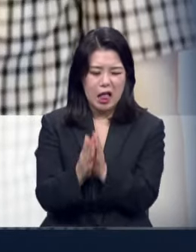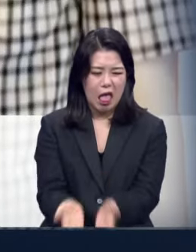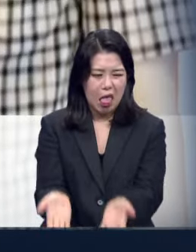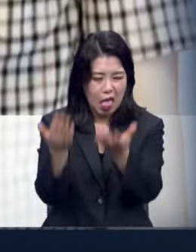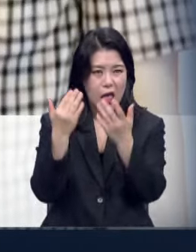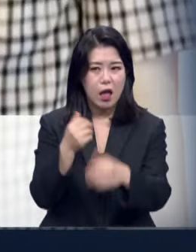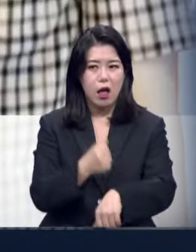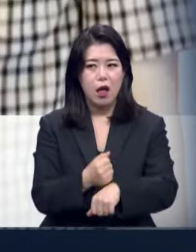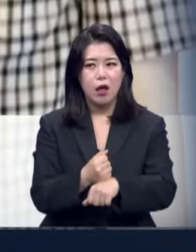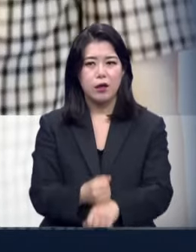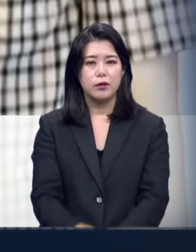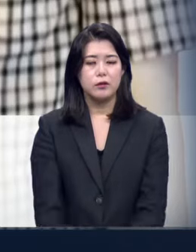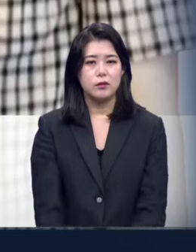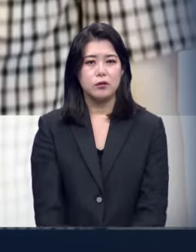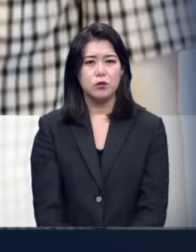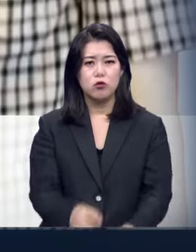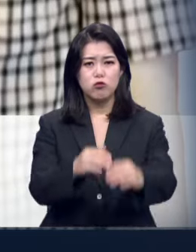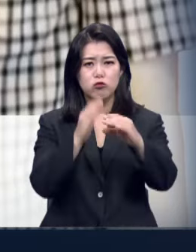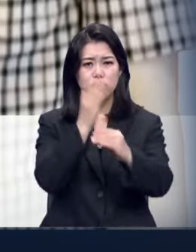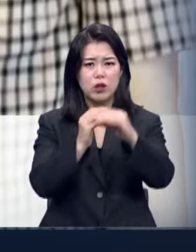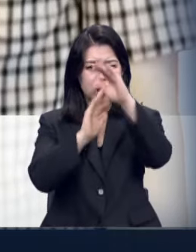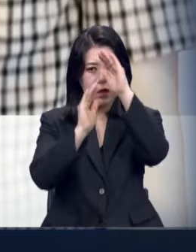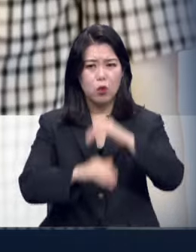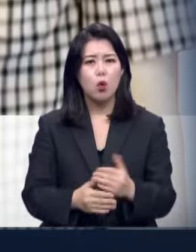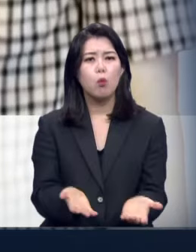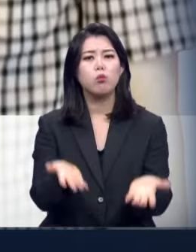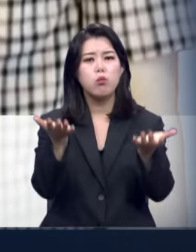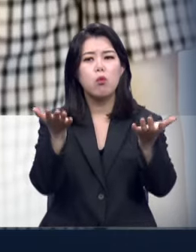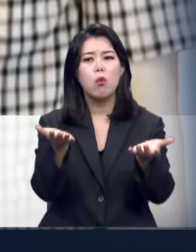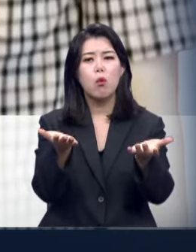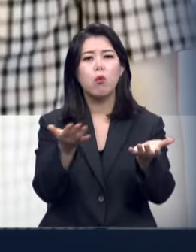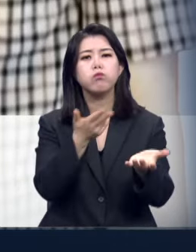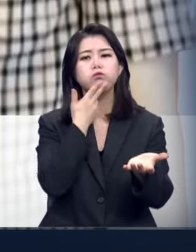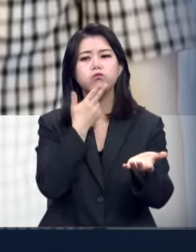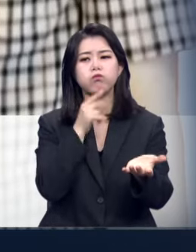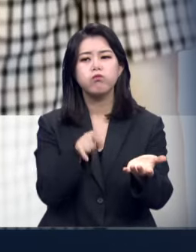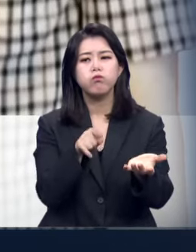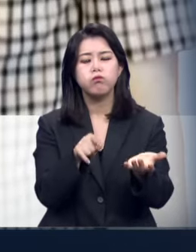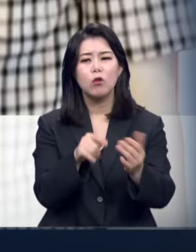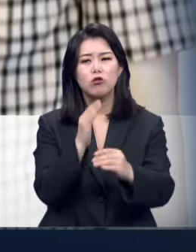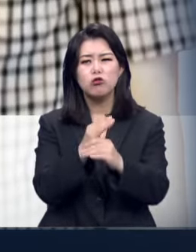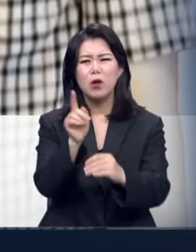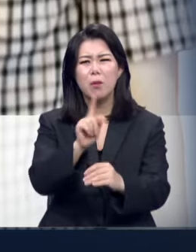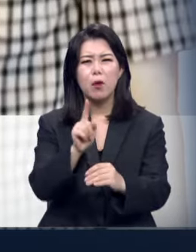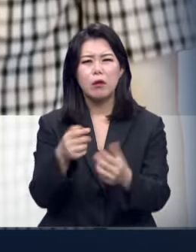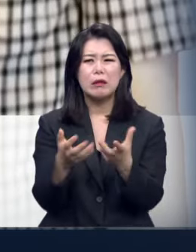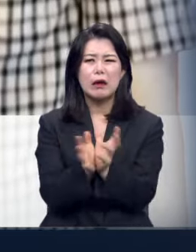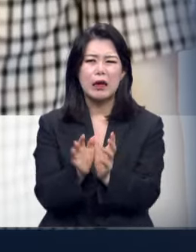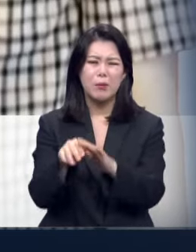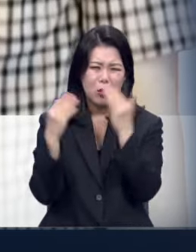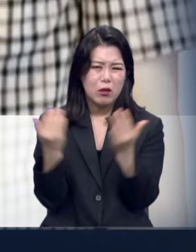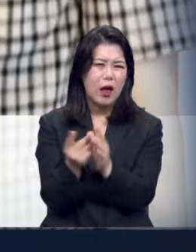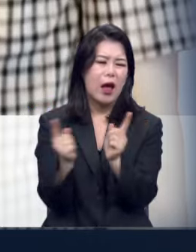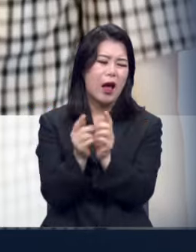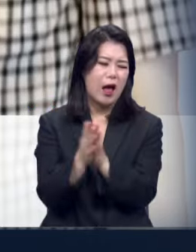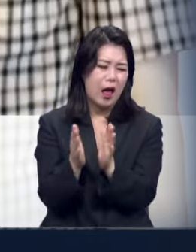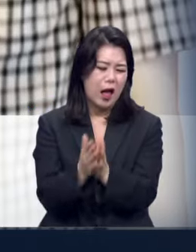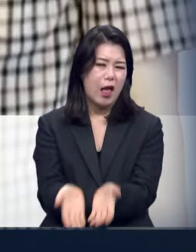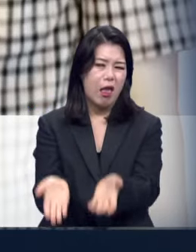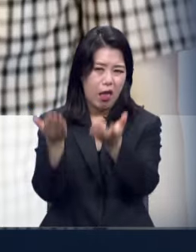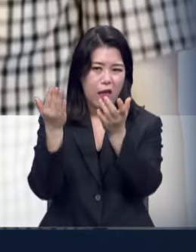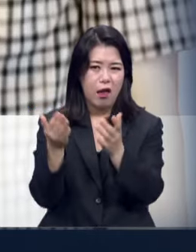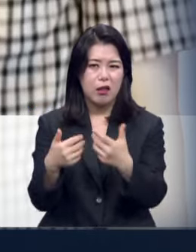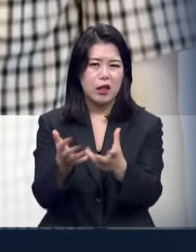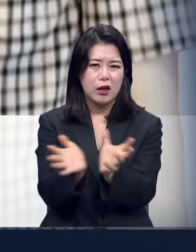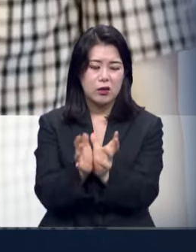알겠다 얘기했는데 중간 내용이 없잖아 중간 내용이 예예 중간에는 네네 당에서 다 알아서 하겠다